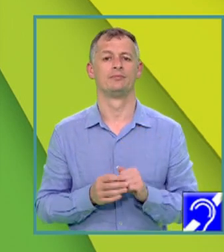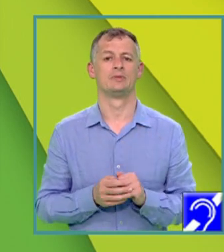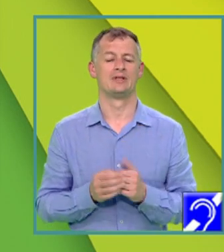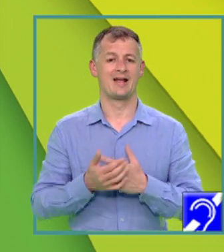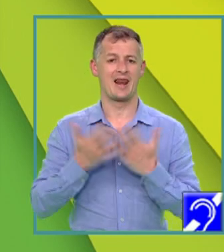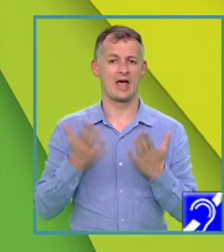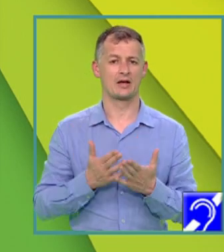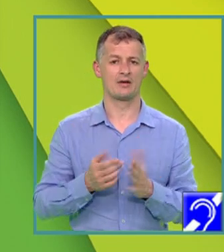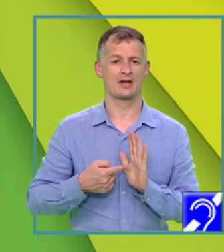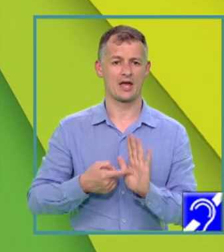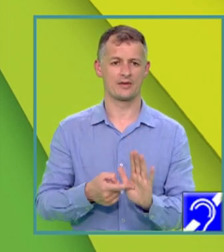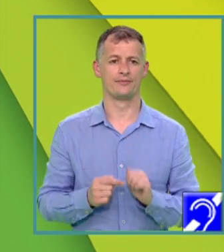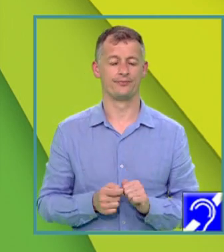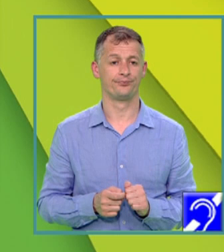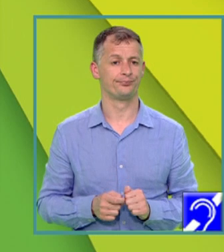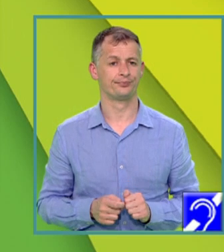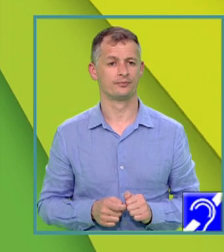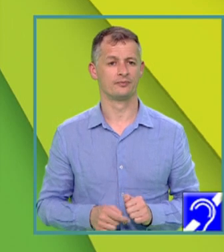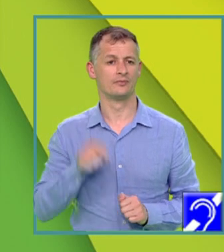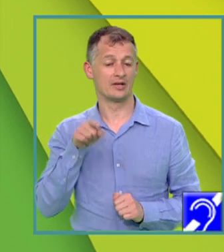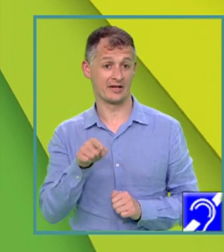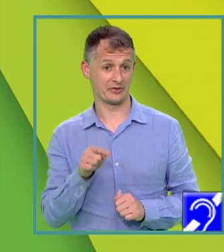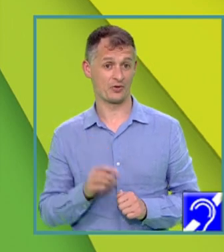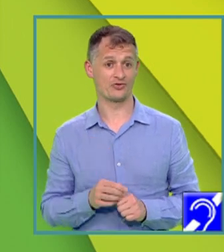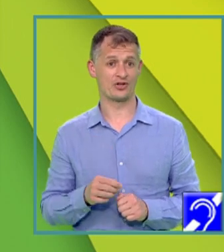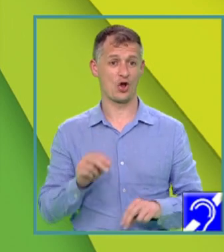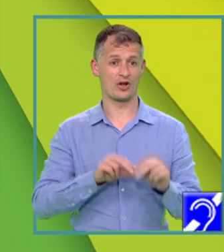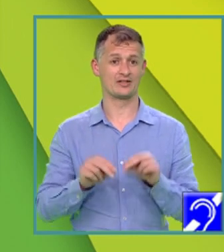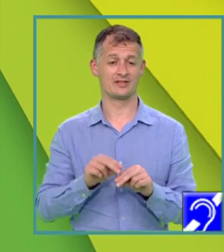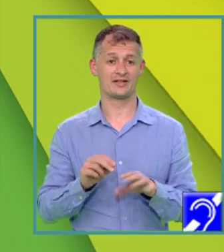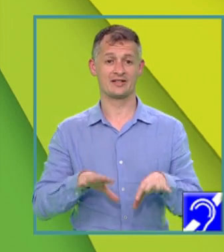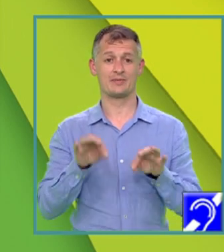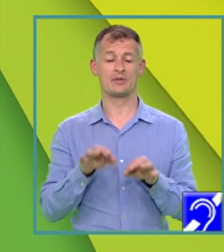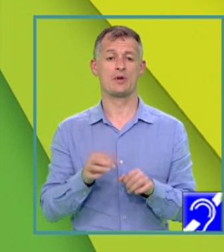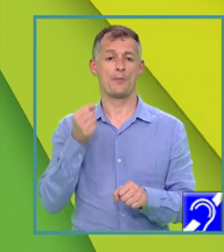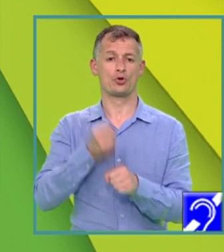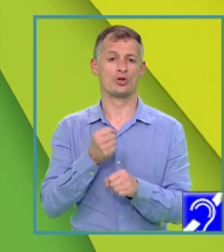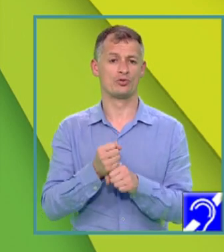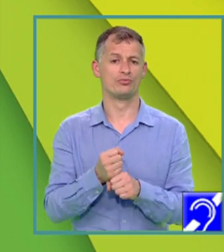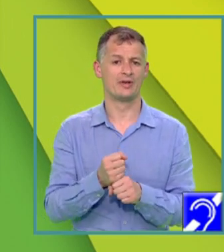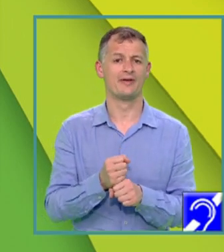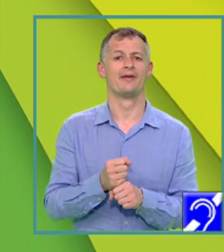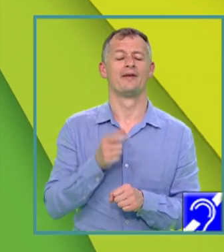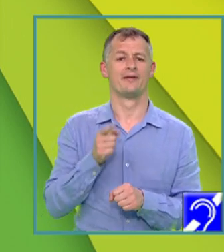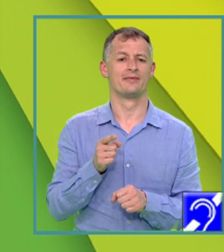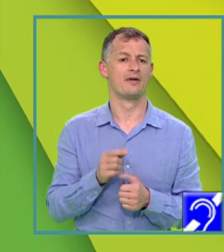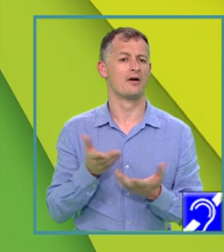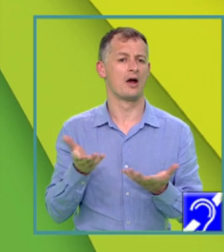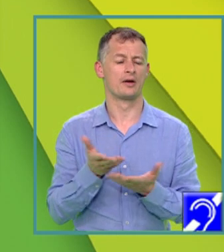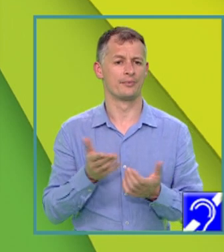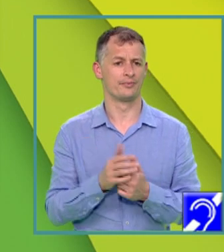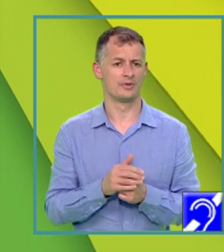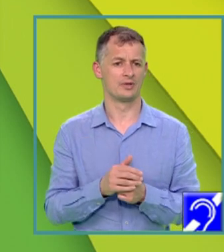clar definite. În cadrul organizației identificăm procesul de raționalizare, și anume